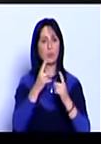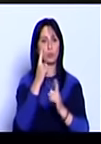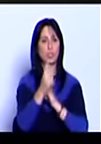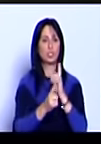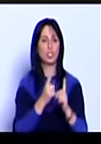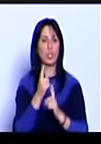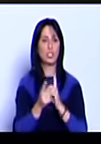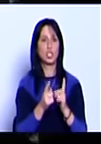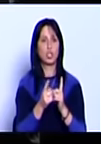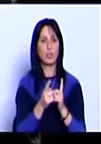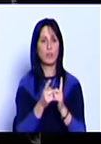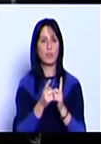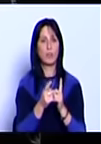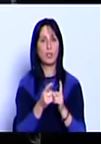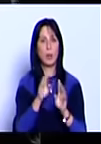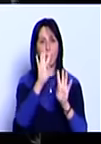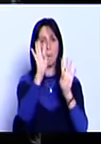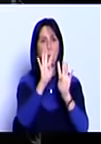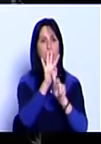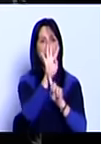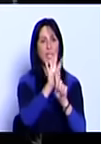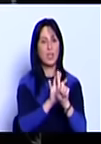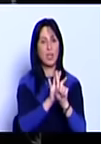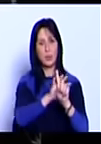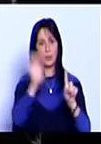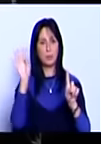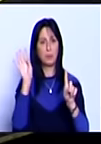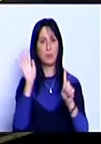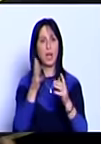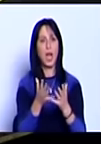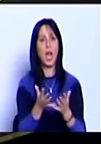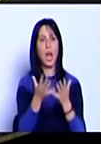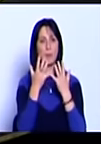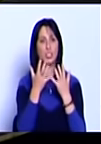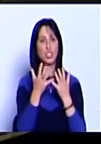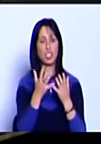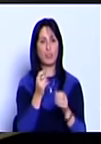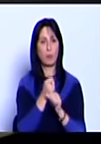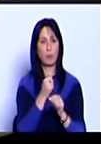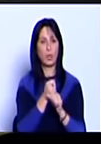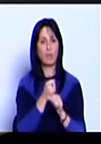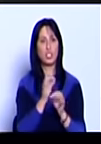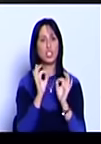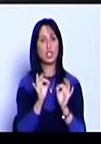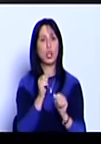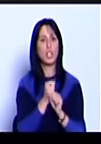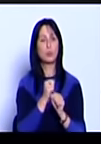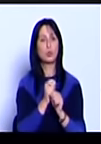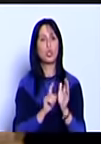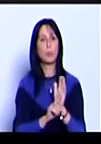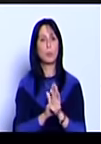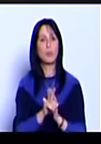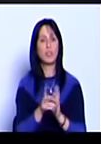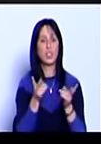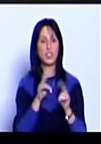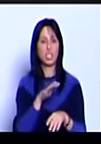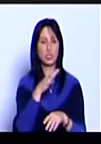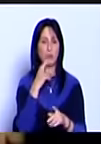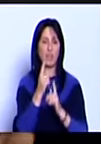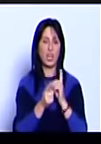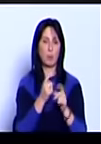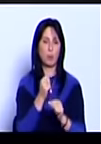ამის გახსნა ფარდის ახტა და გამჭვირვალეობის შემოტანა თუ არ დაიწყე და ამან თუ არ დაიწყო სწორად მუშაობა დანარჩენ ბევრი